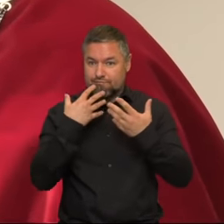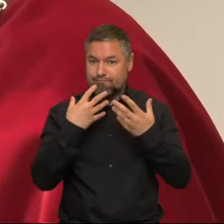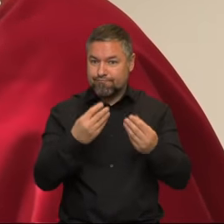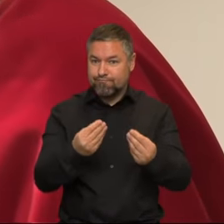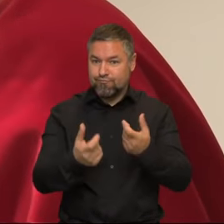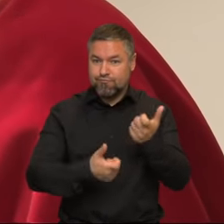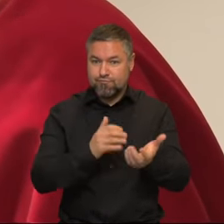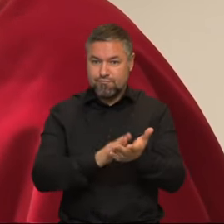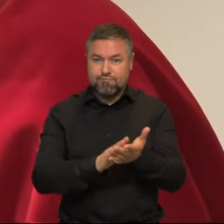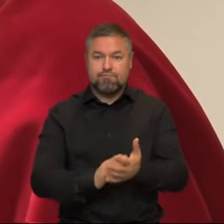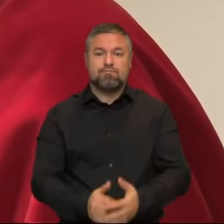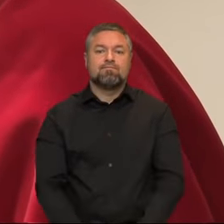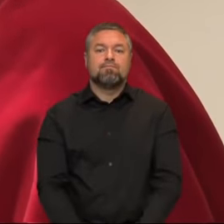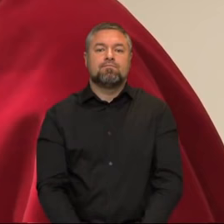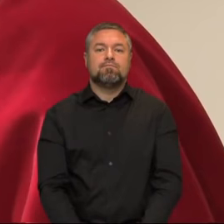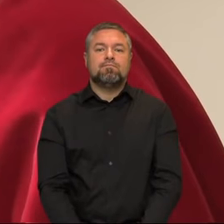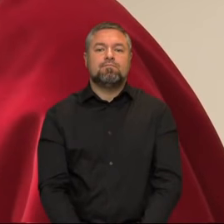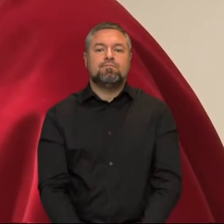wręczenie.